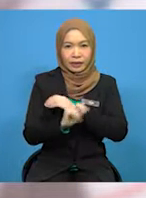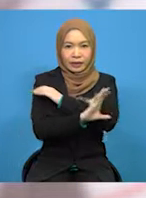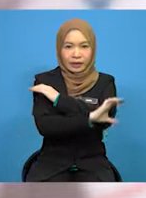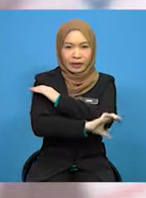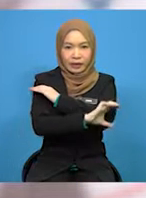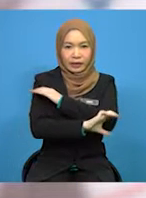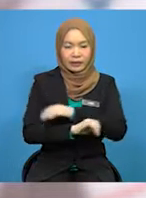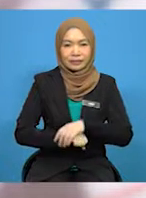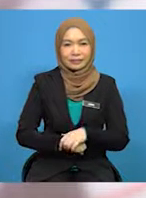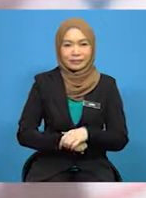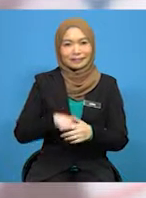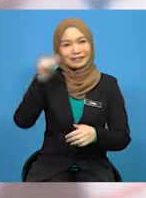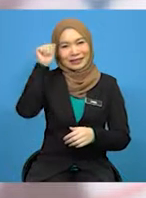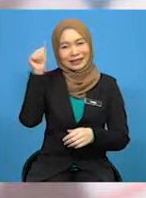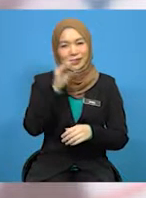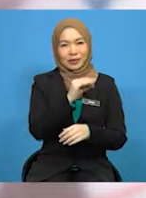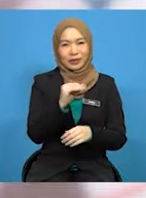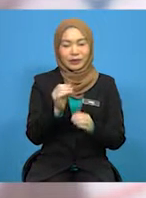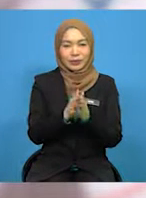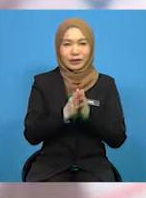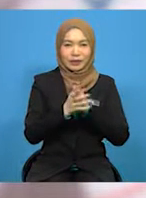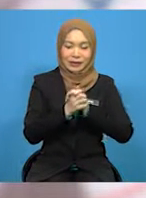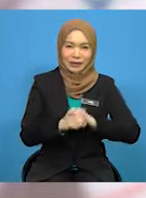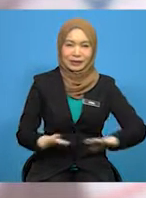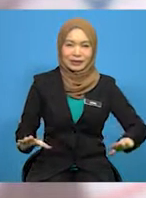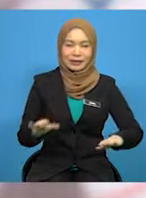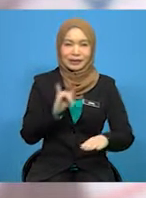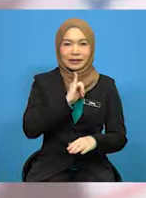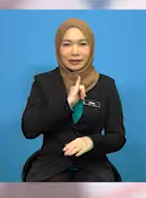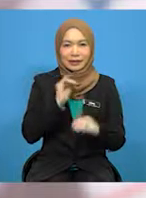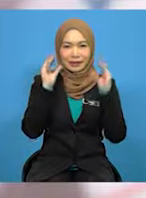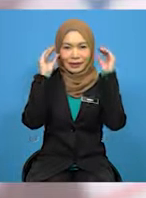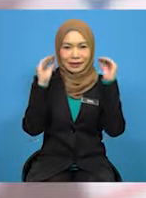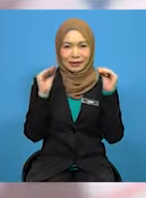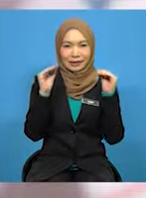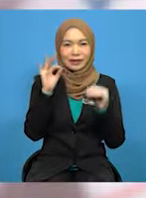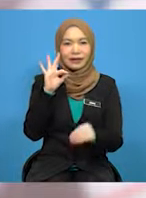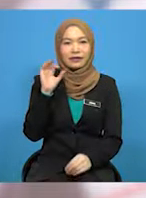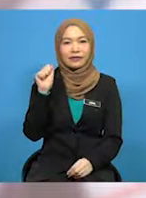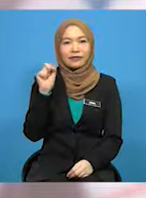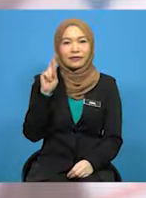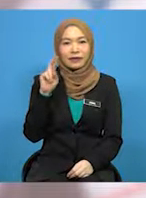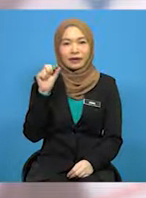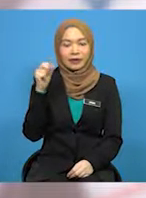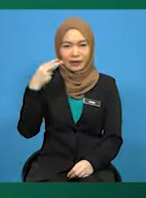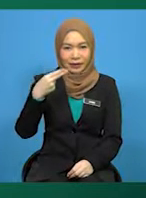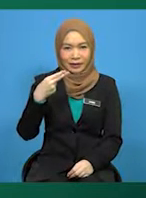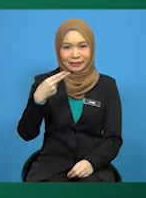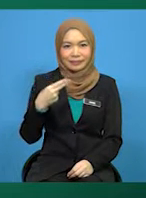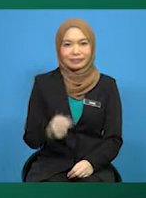Assalamualaikum dan salam sejahtera. Saya, Cikgu Farah, akan bersama anda pada hari